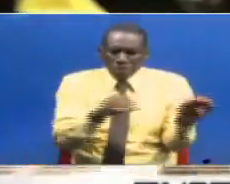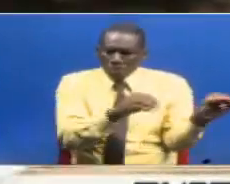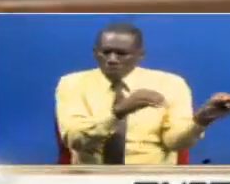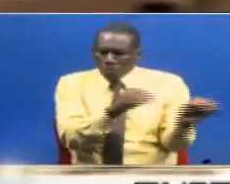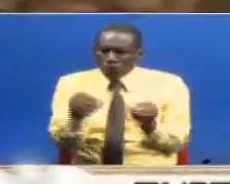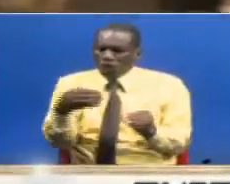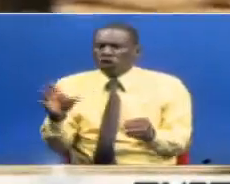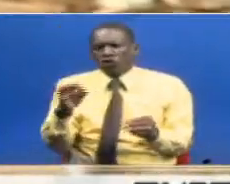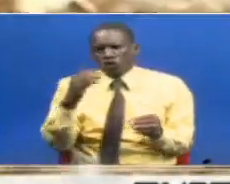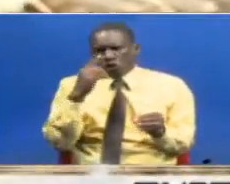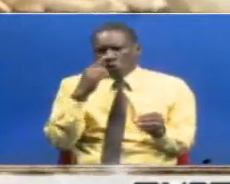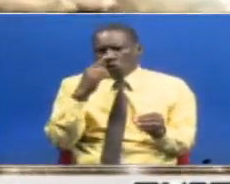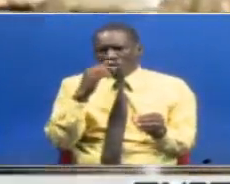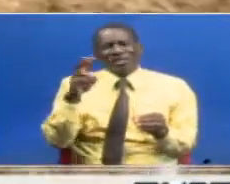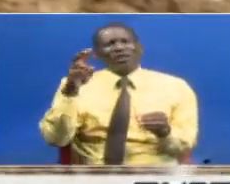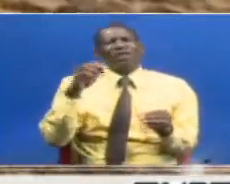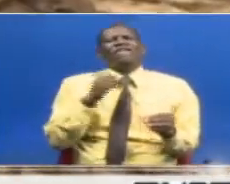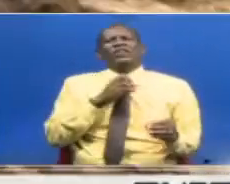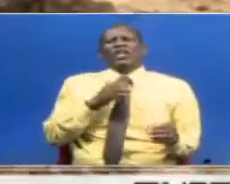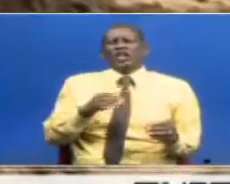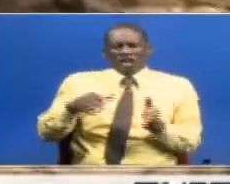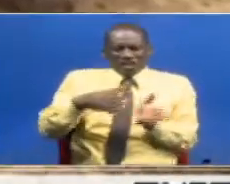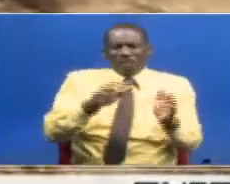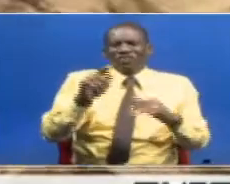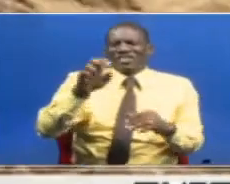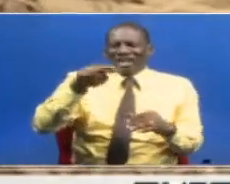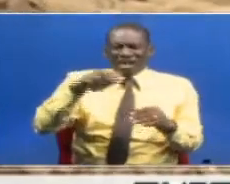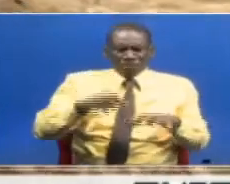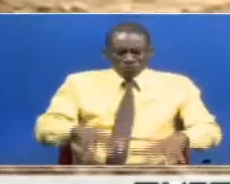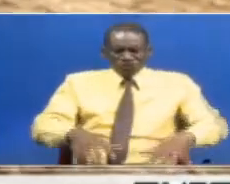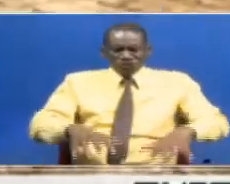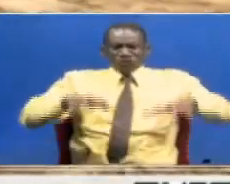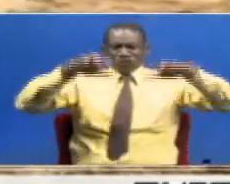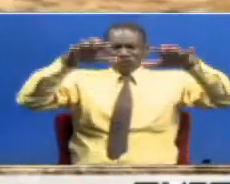Tana kuvunja kingo zake na maji kuandama.